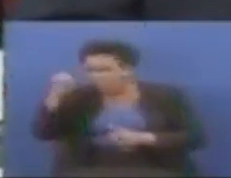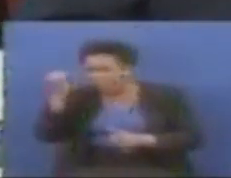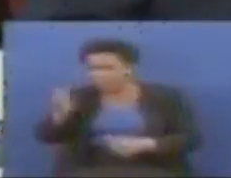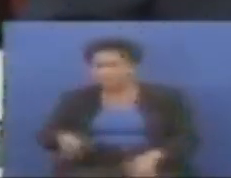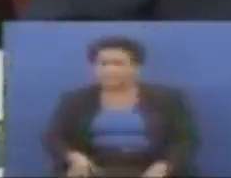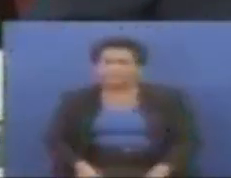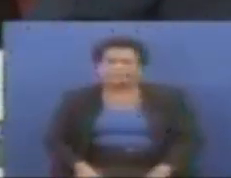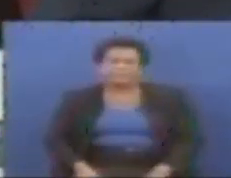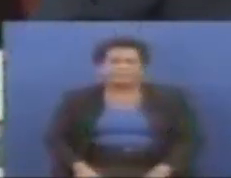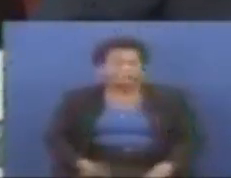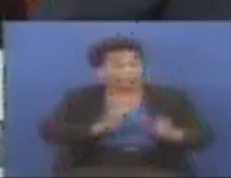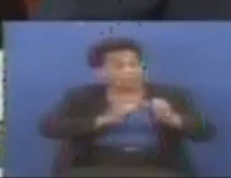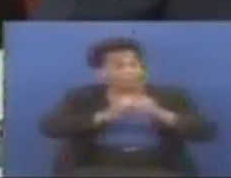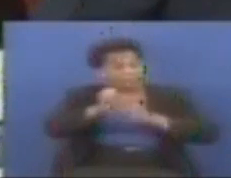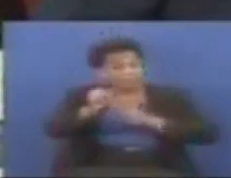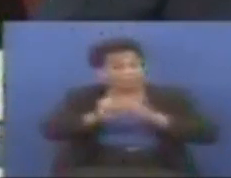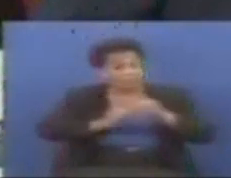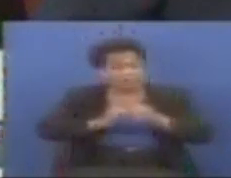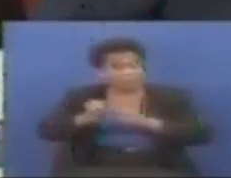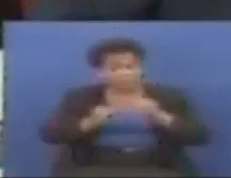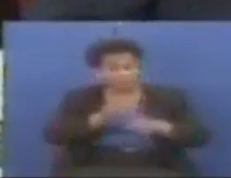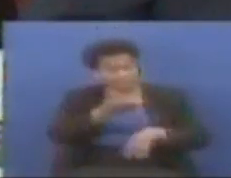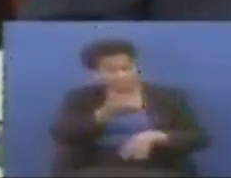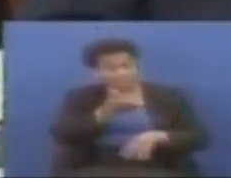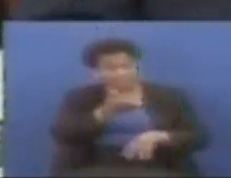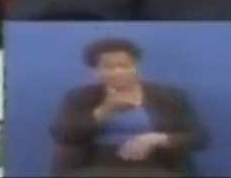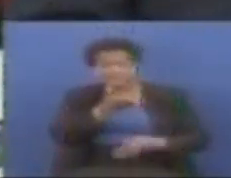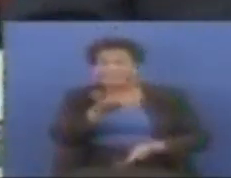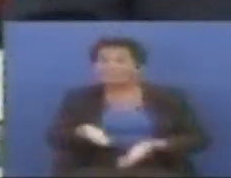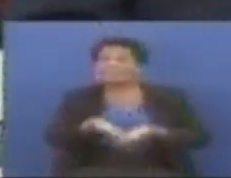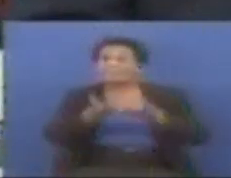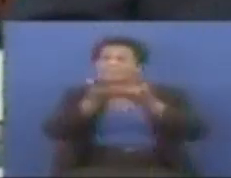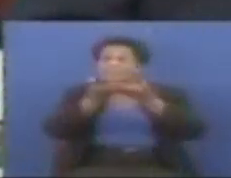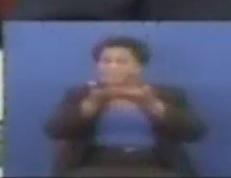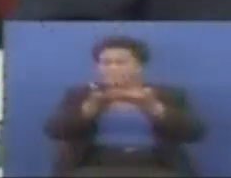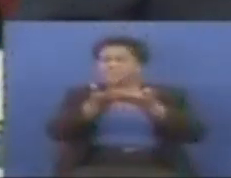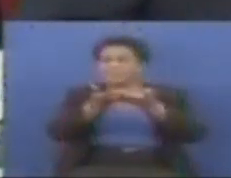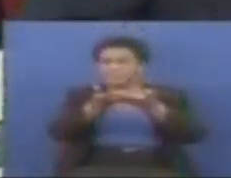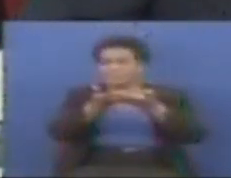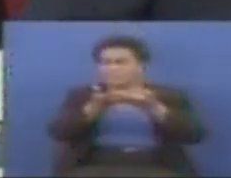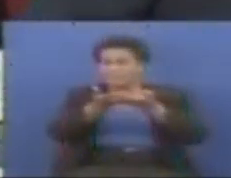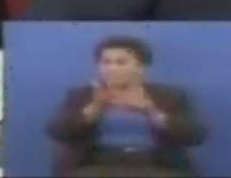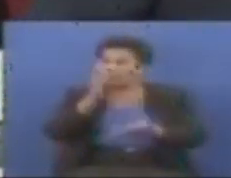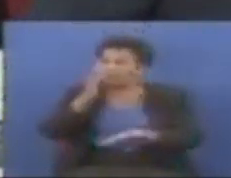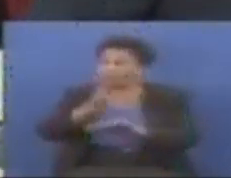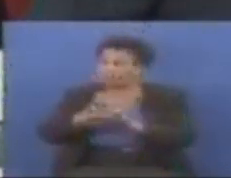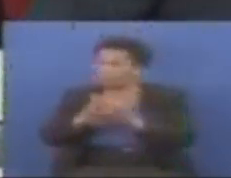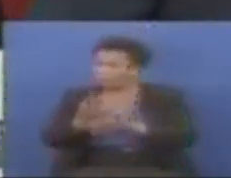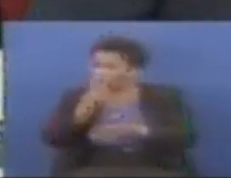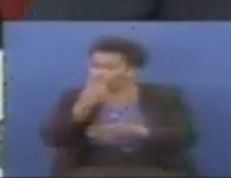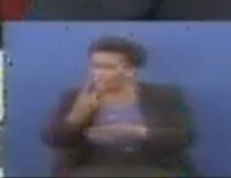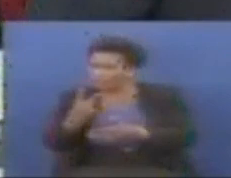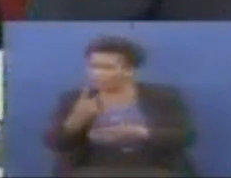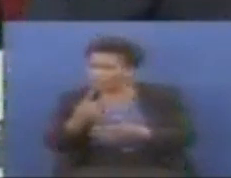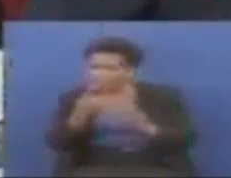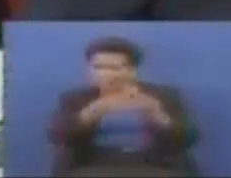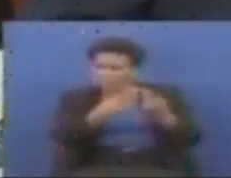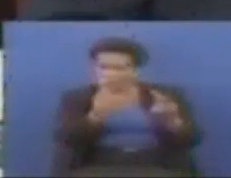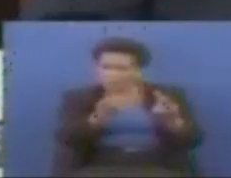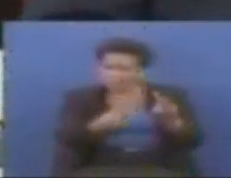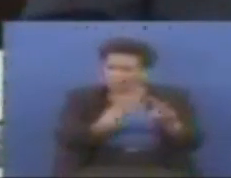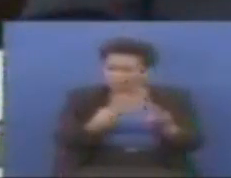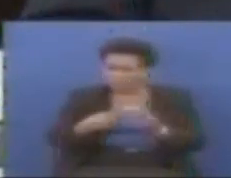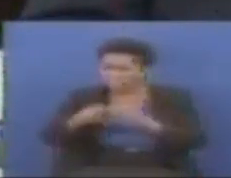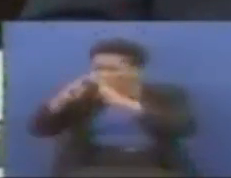wote waliotumia kuwa katika hali ngumu sana ya kimaisha hata pale wanapotoka nje ya vituo